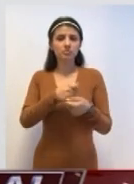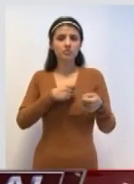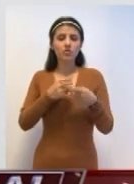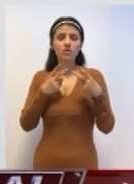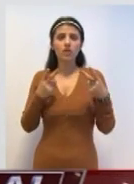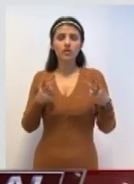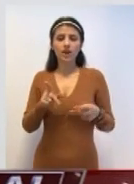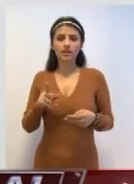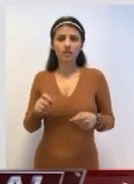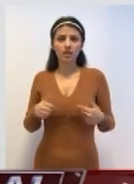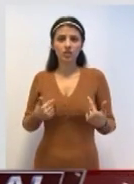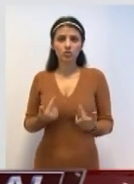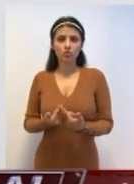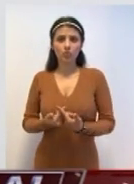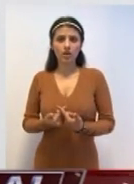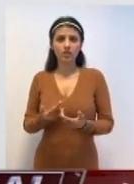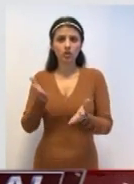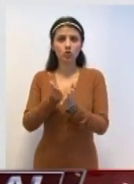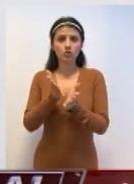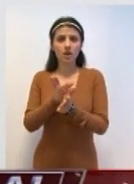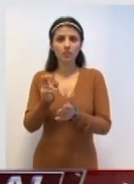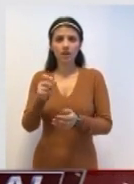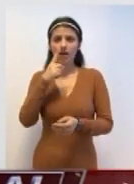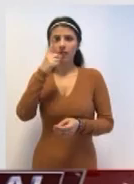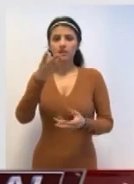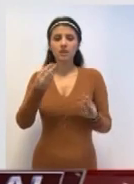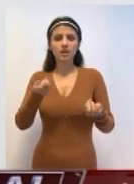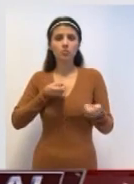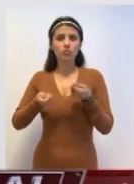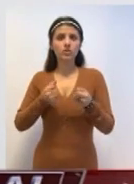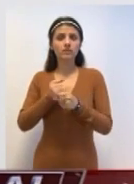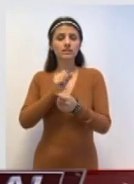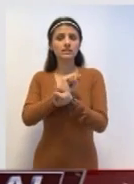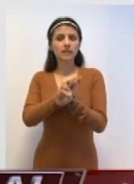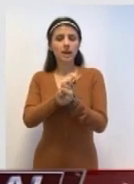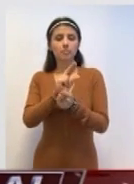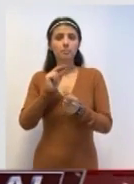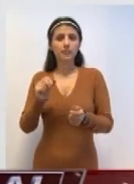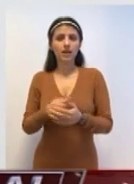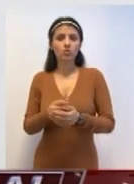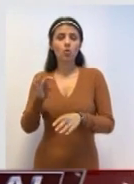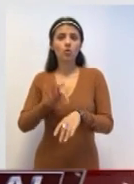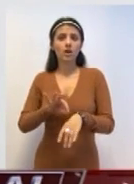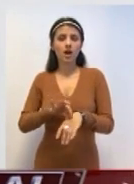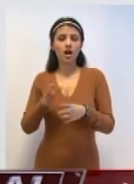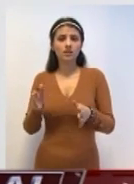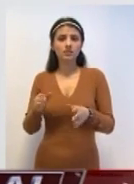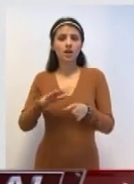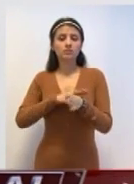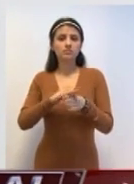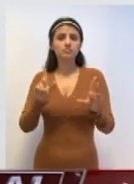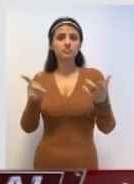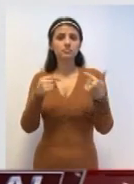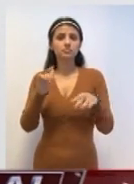Aceste denunțuri au fost valorificate de către noi în cadrul unui dosar penal, având în vedere și informațiile pe care le dețineam